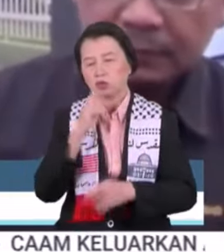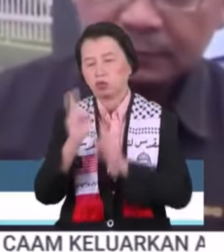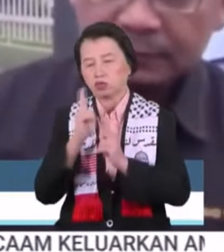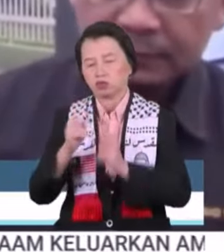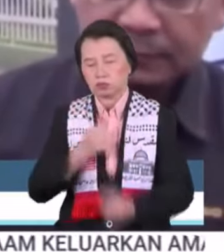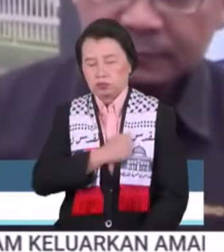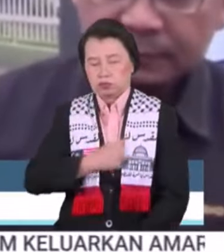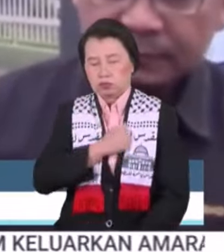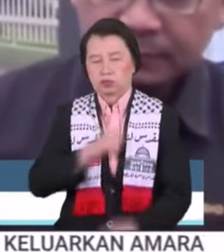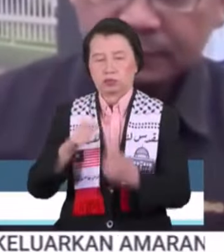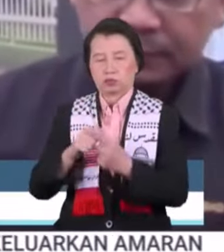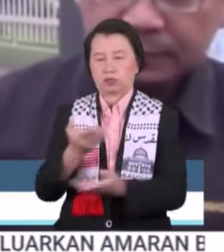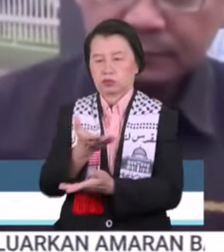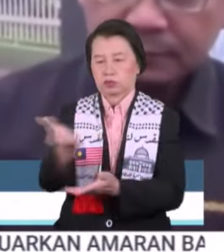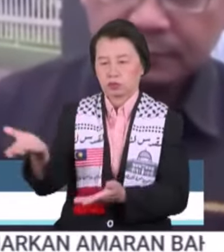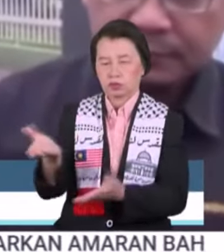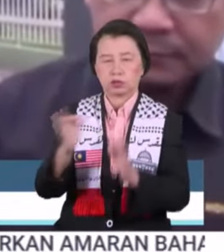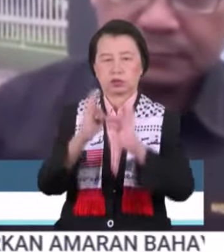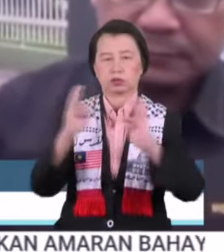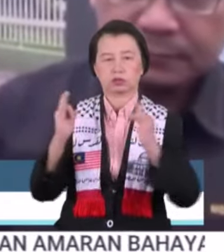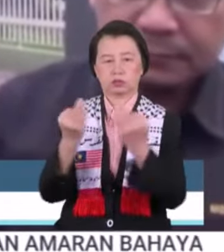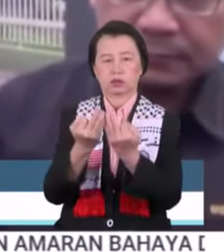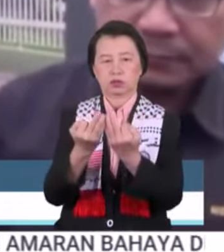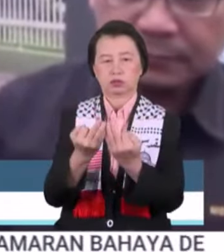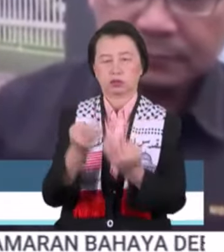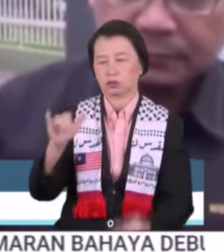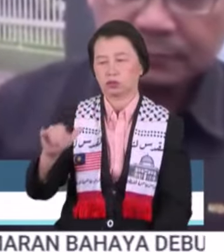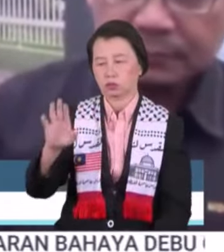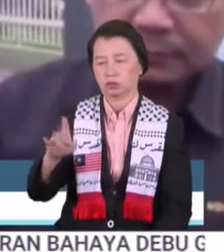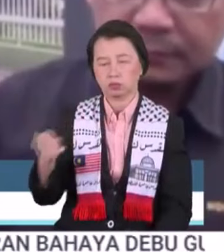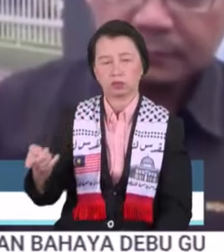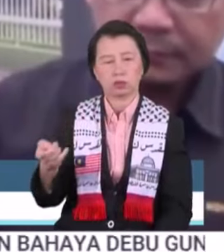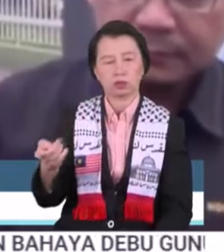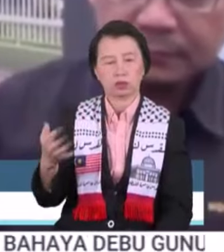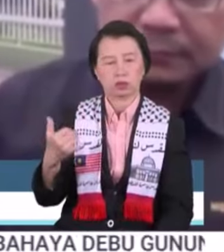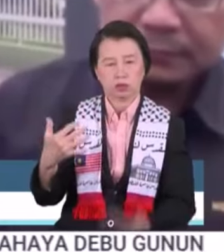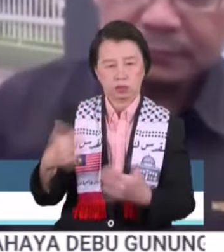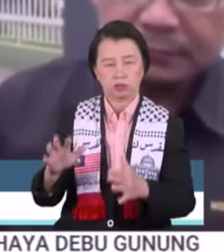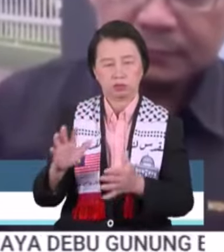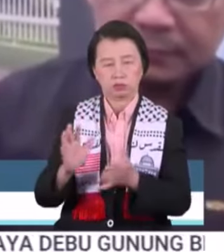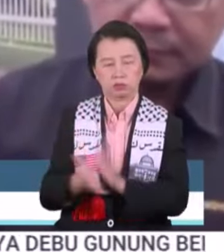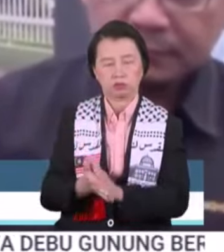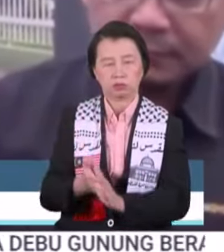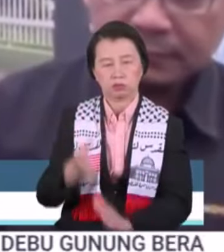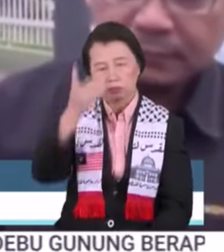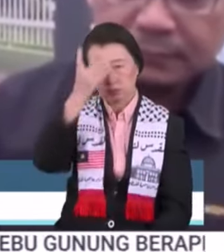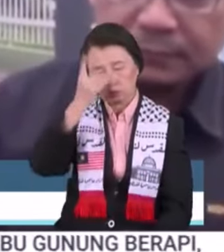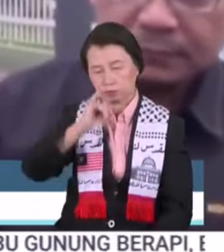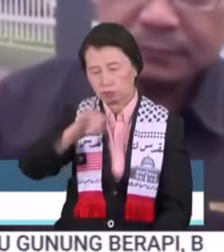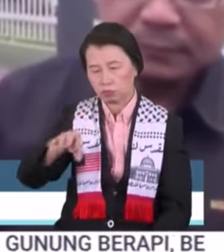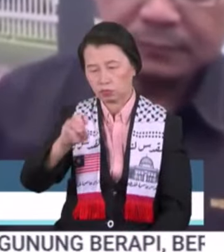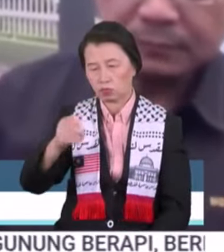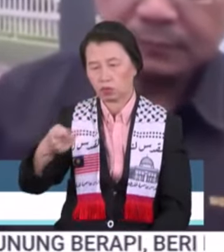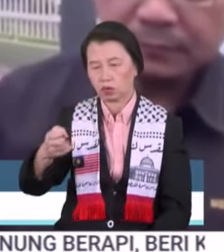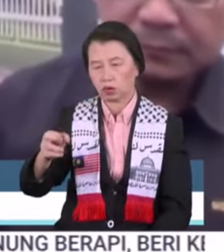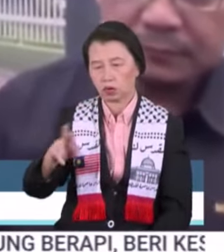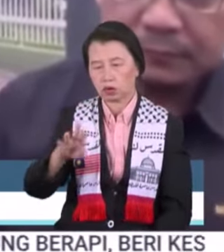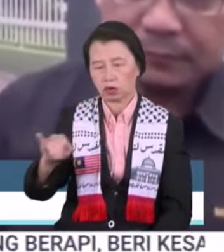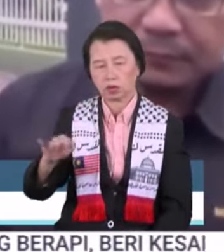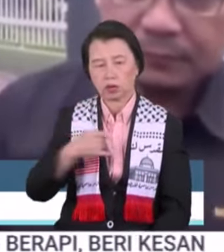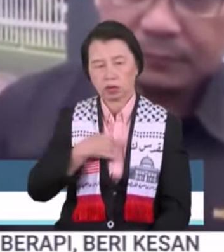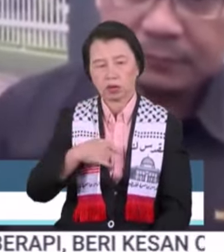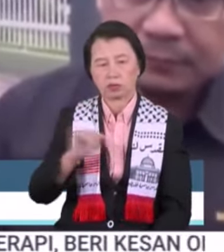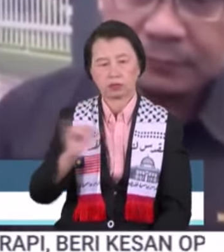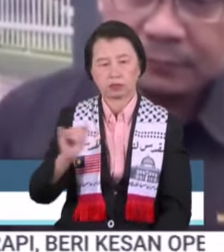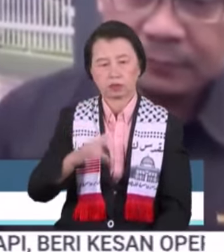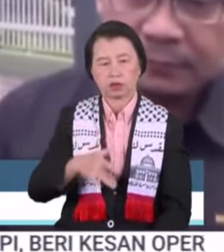seluruh keluarga yang berhormat Allahyarham Datuk Wira Zaidi Johari, saya juga melahirkan